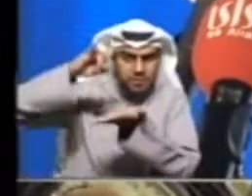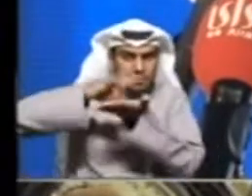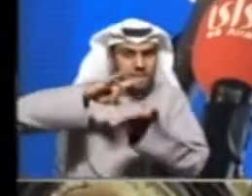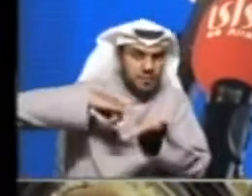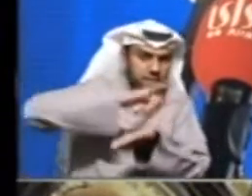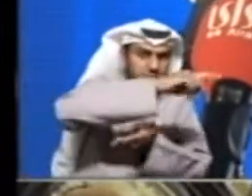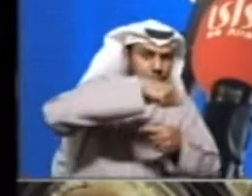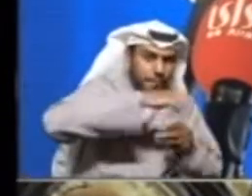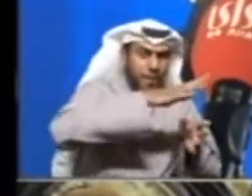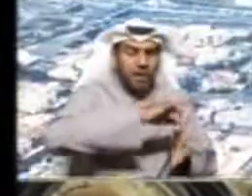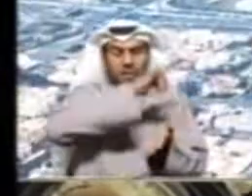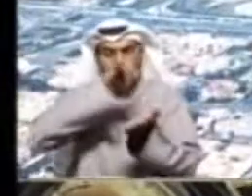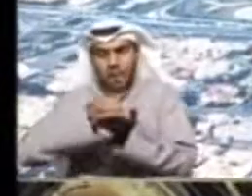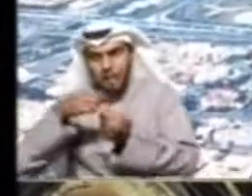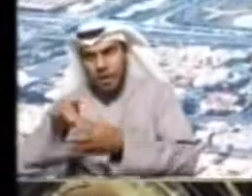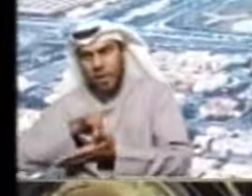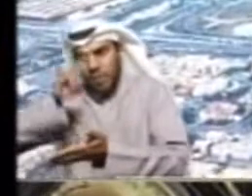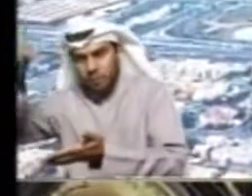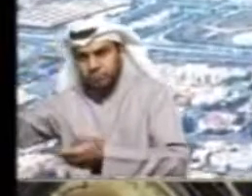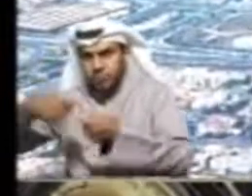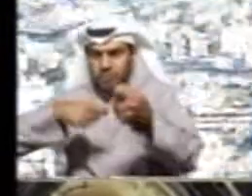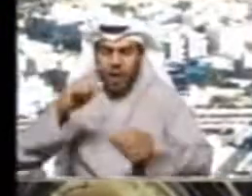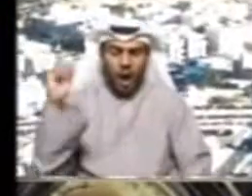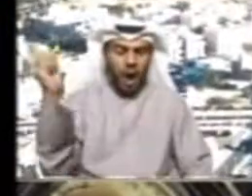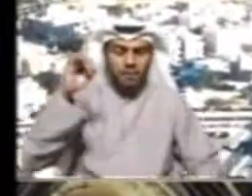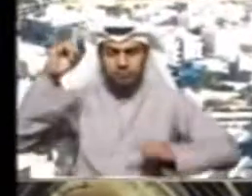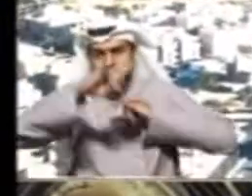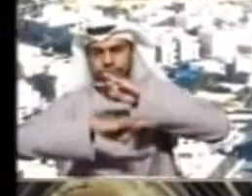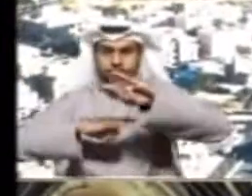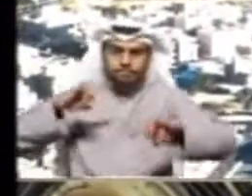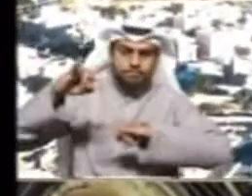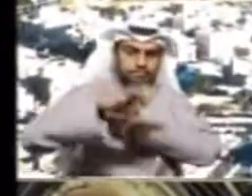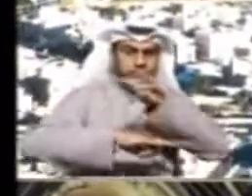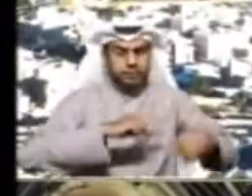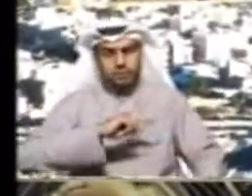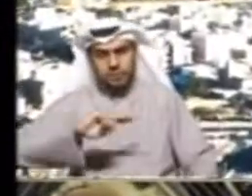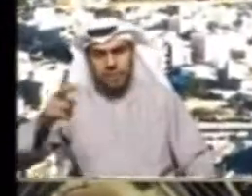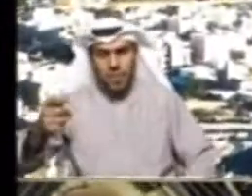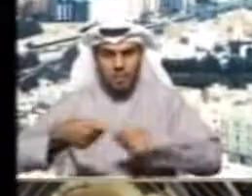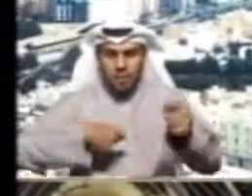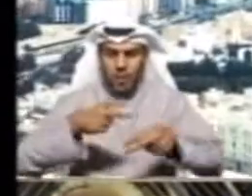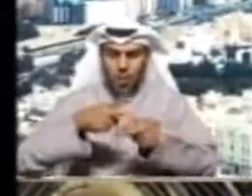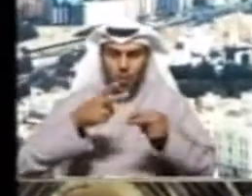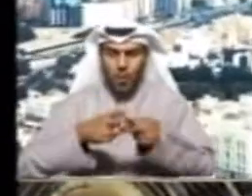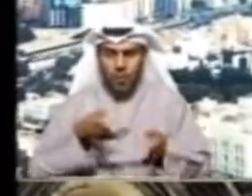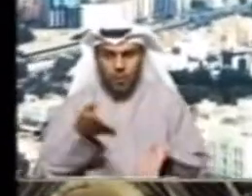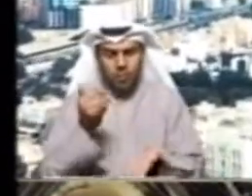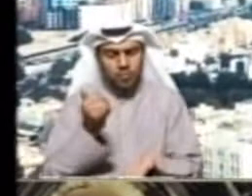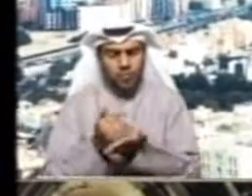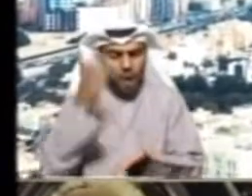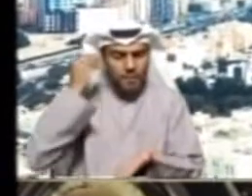الإقليمية والدولية في شتى المجالات. أولى الأهداف الاستراتيجية تنفيذ منشآت متميزة لمختلف الجهات